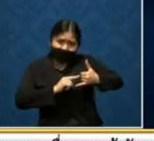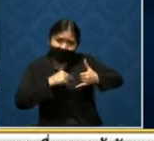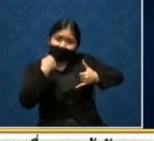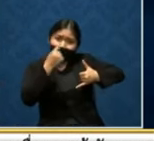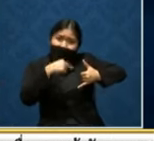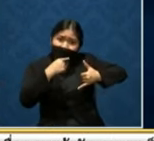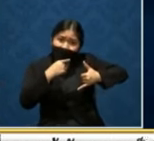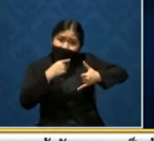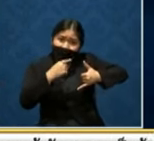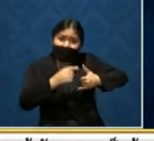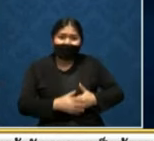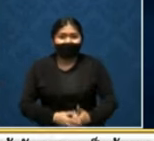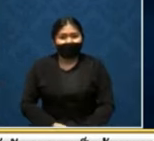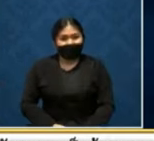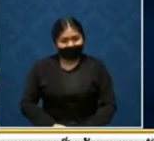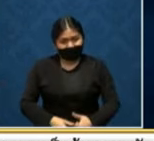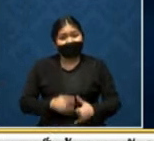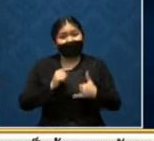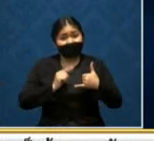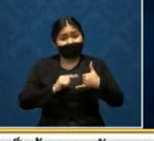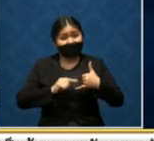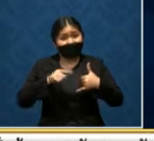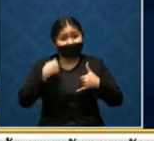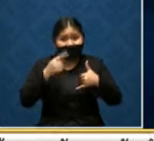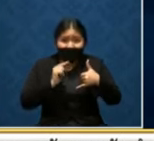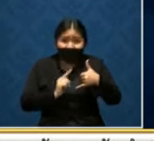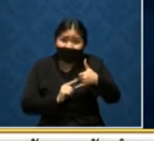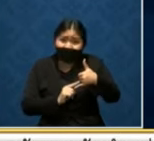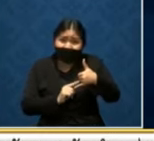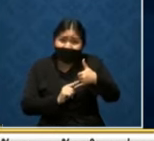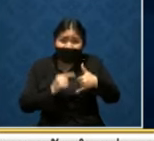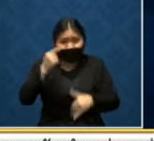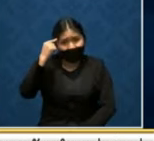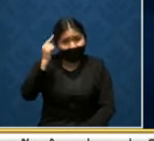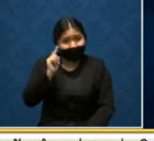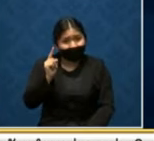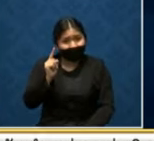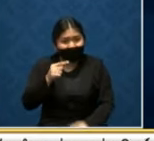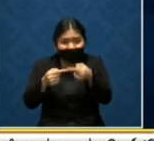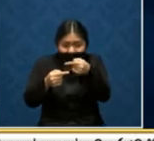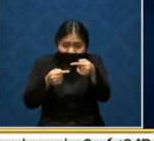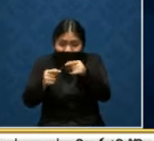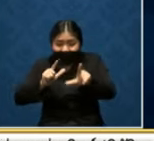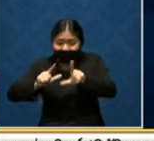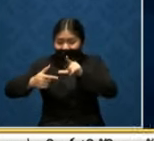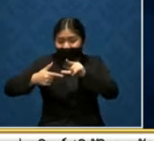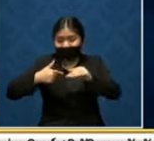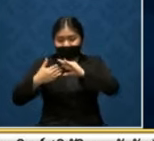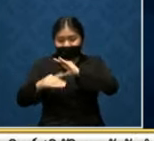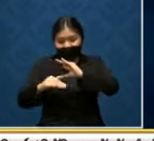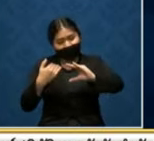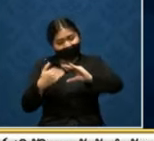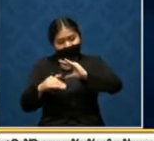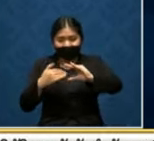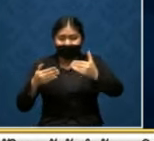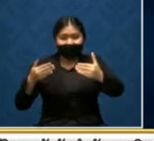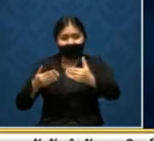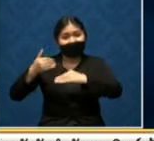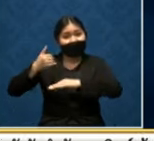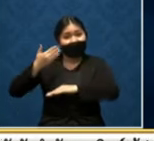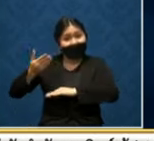ใครนายในที่นี้คือใครมีอ่านแชทไลน์พูดคุยกับข้าราชการระดับ